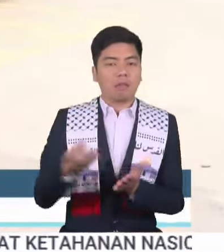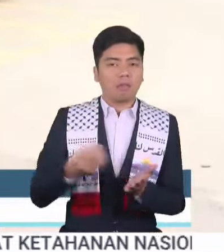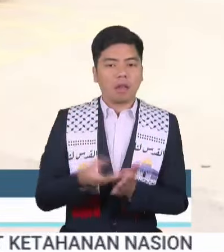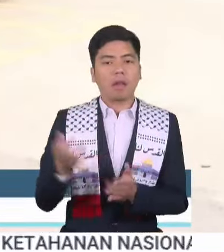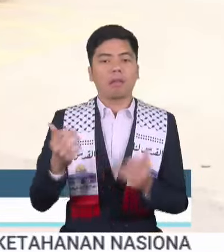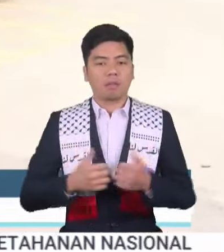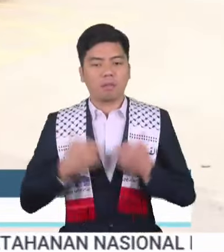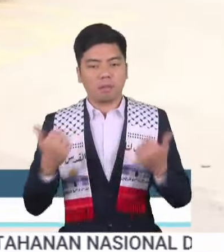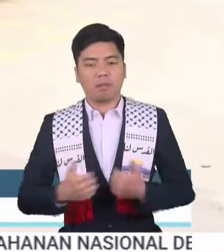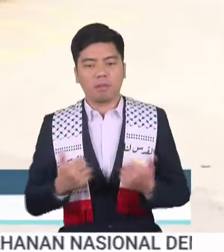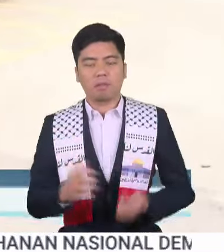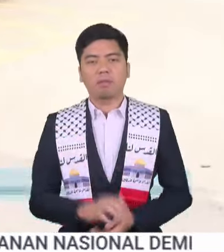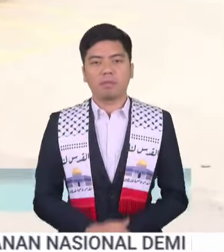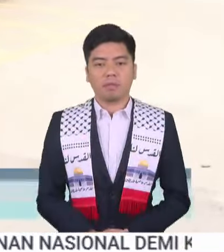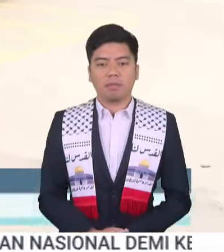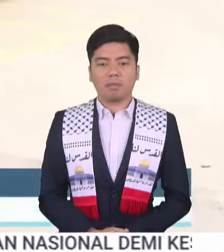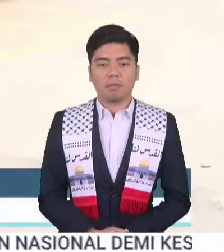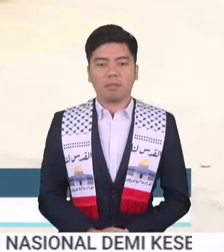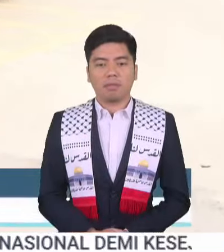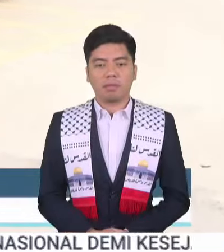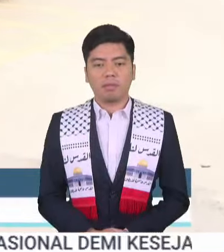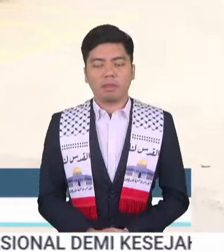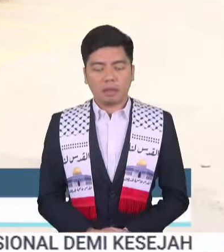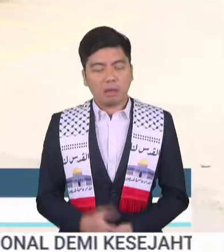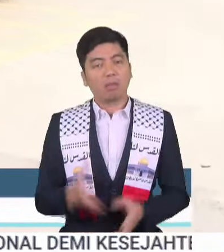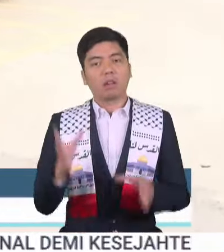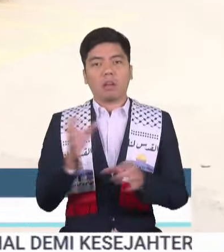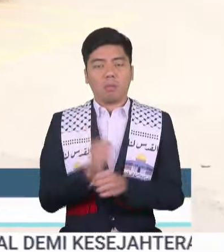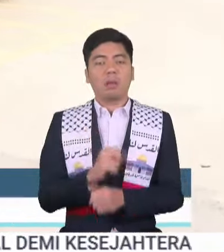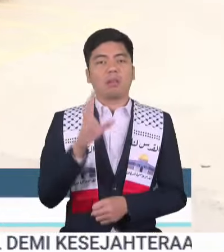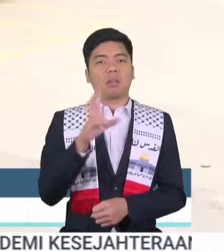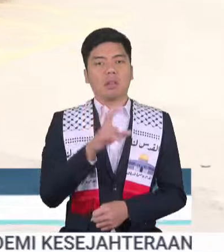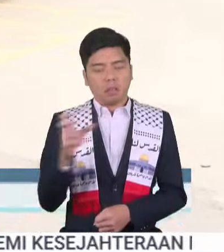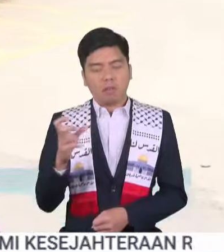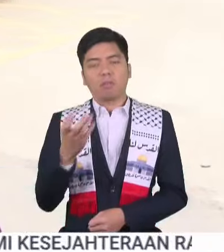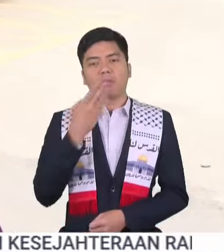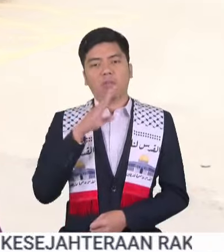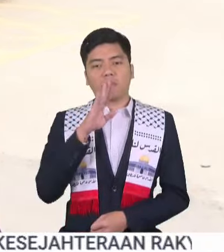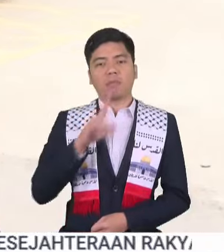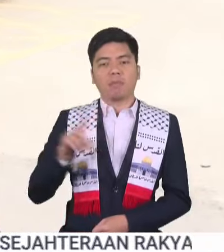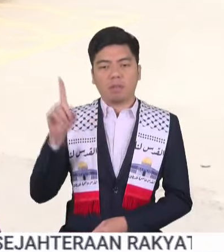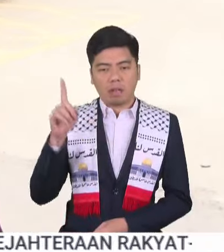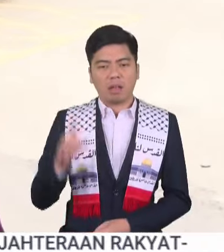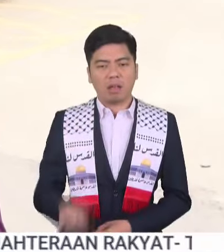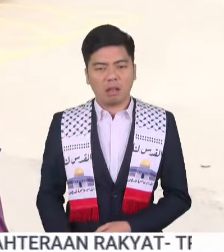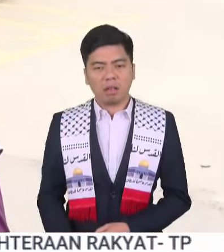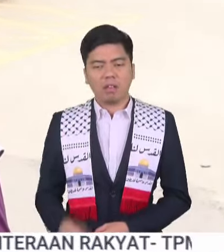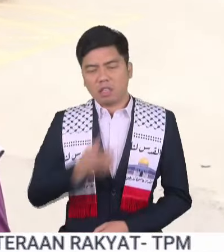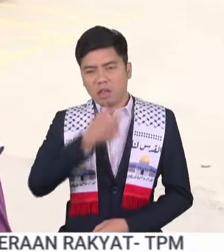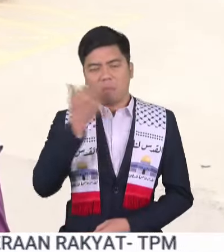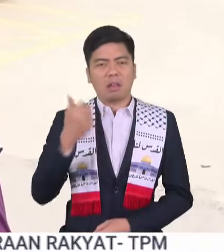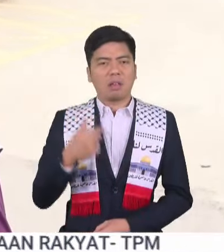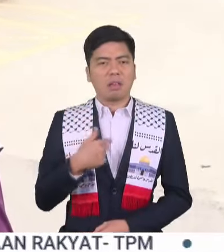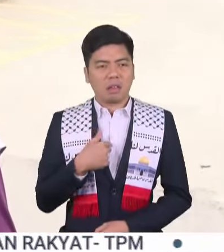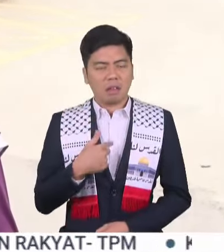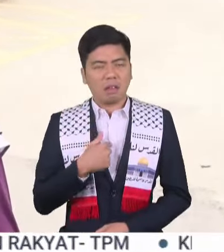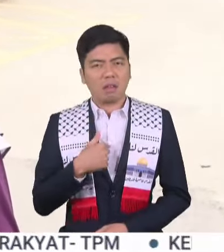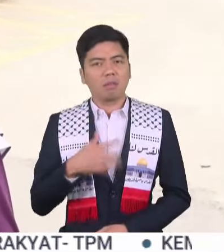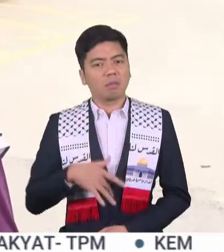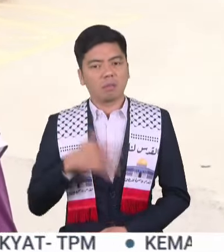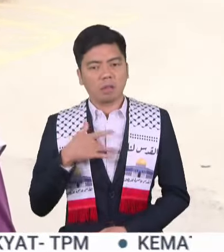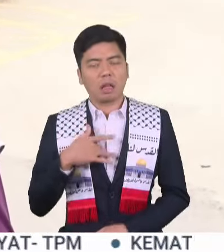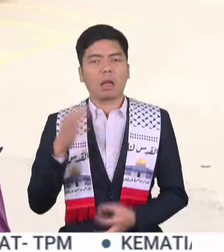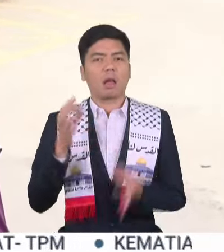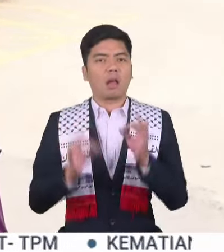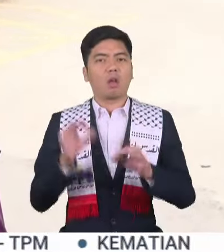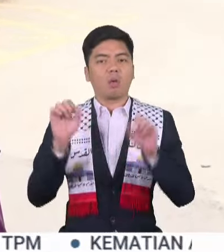raya. Sekiranya kalau dapatlah 300 tu, alhamdulillah bagi saya lah. Kalau pendapat saya lah,